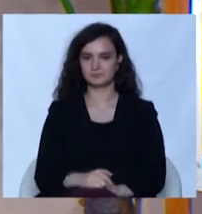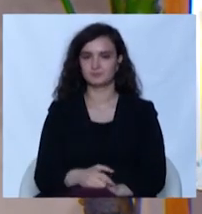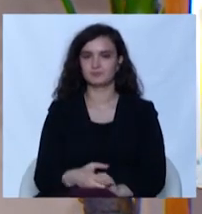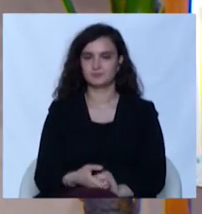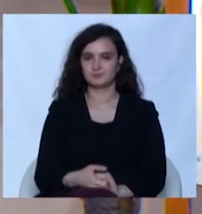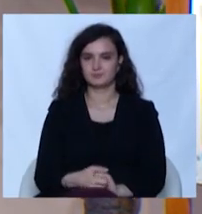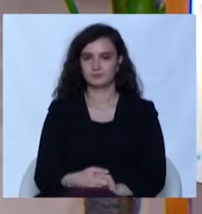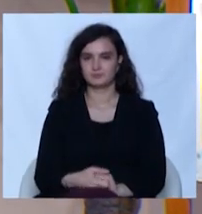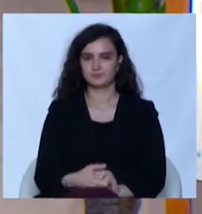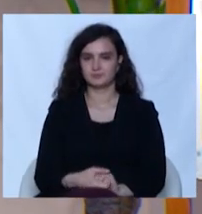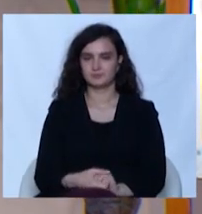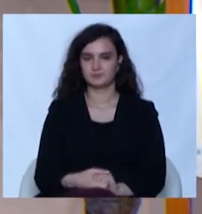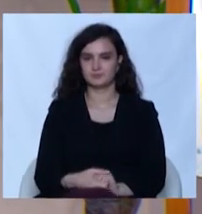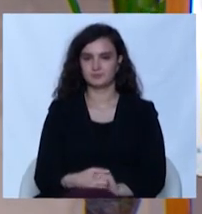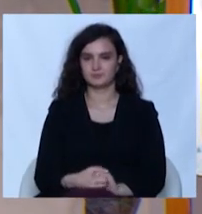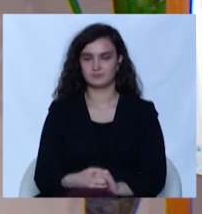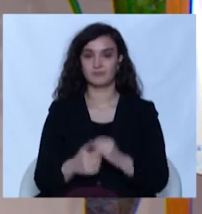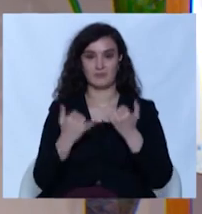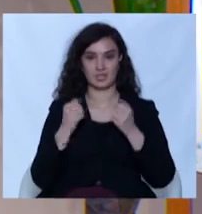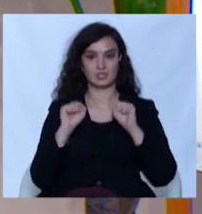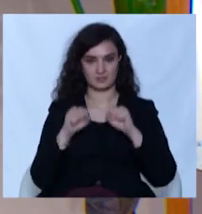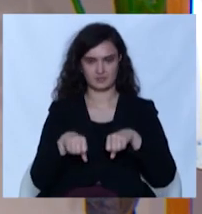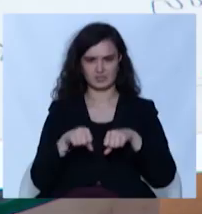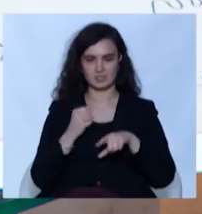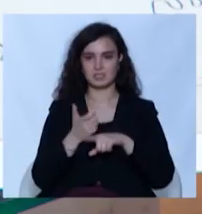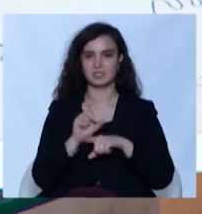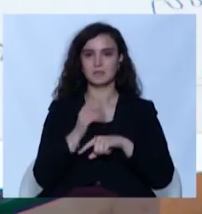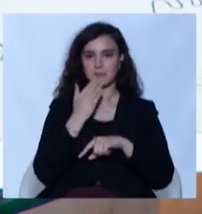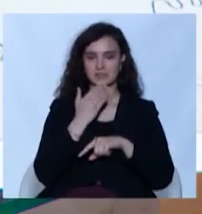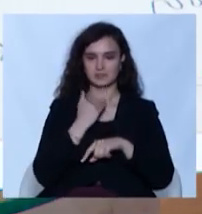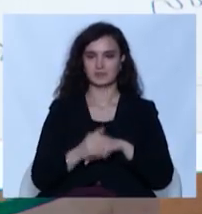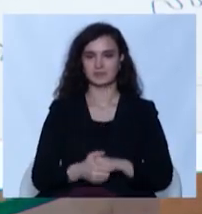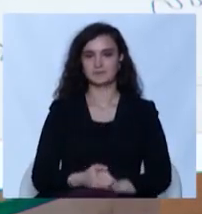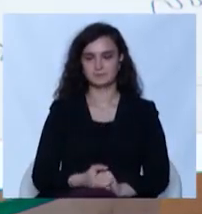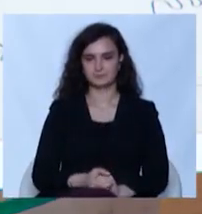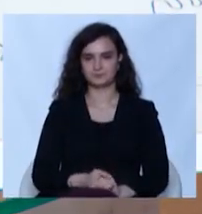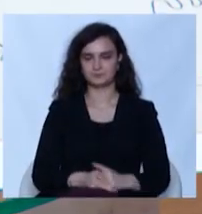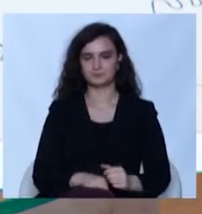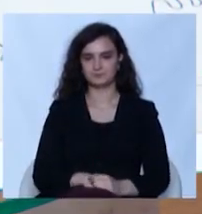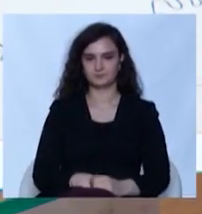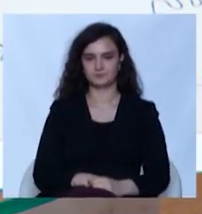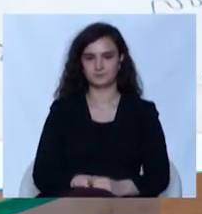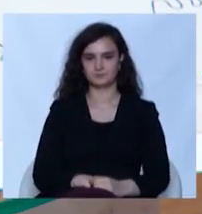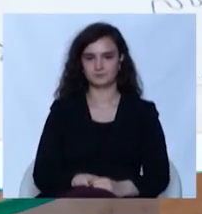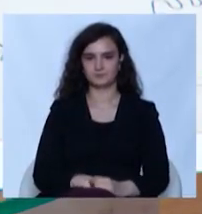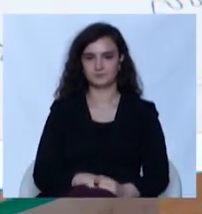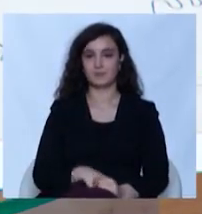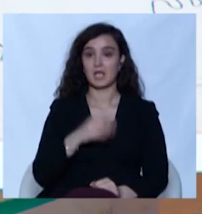ეხა კიდე ჩვენ შეგვიძლია ძალიან მარტივად ამათ